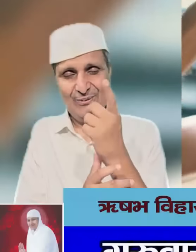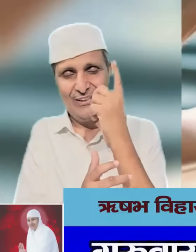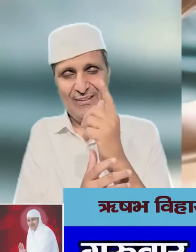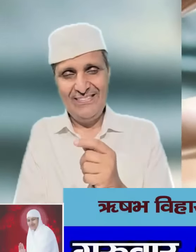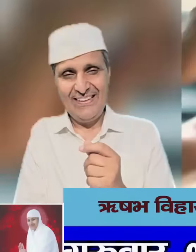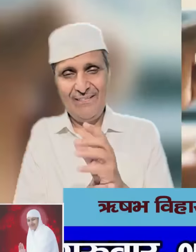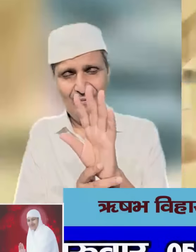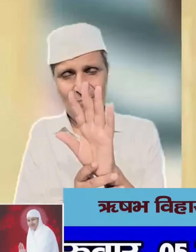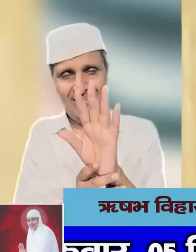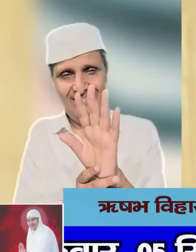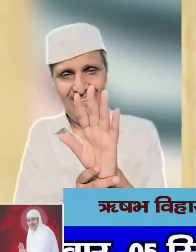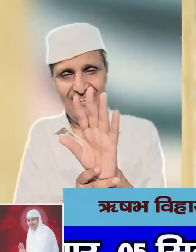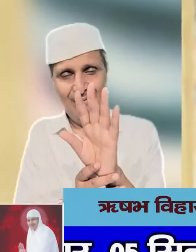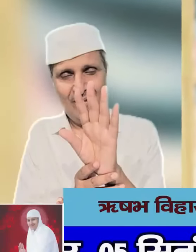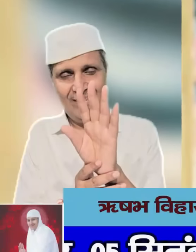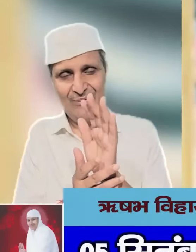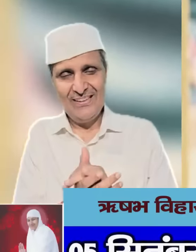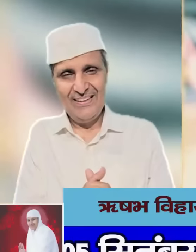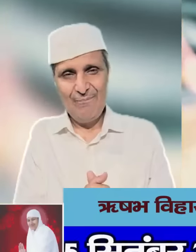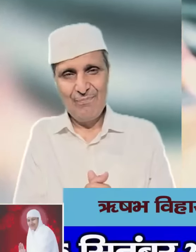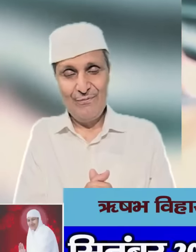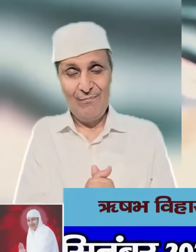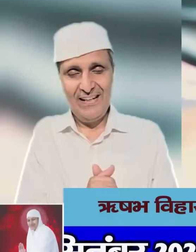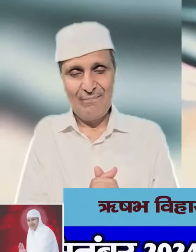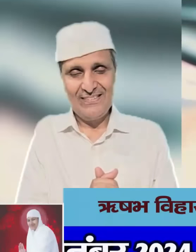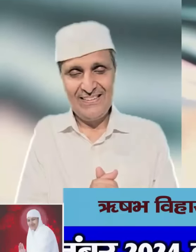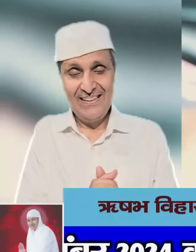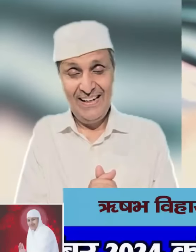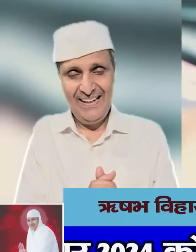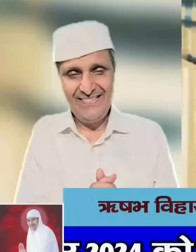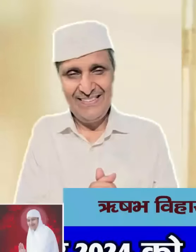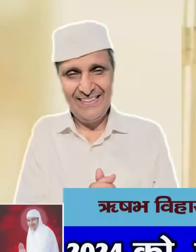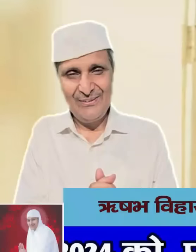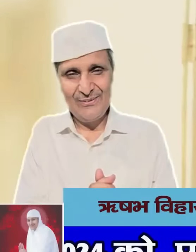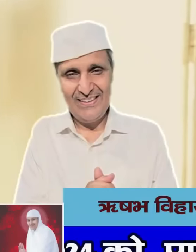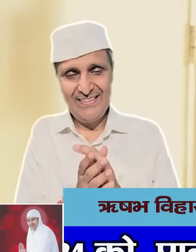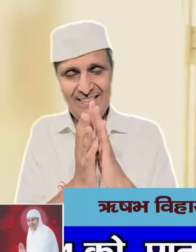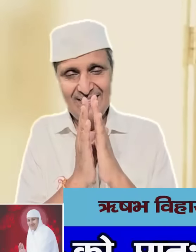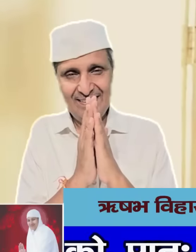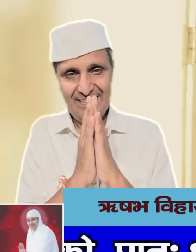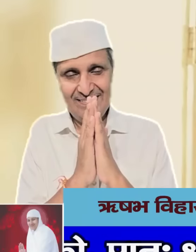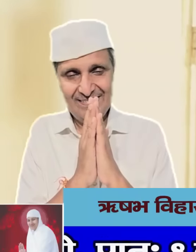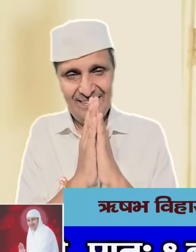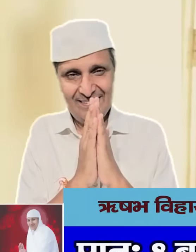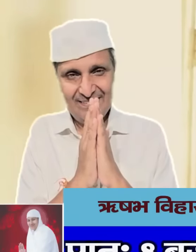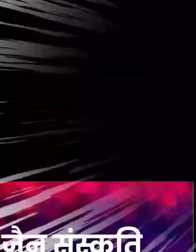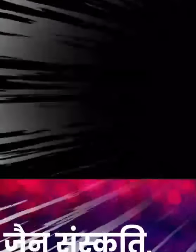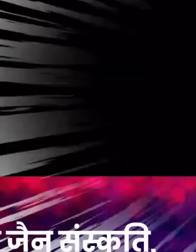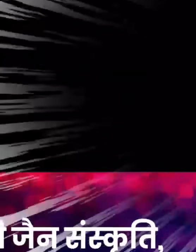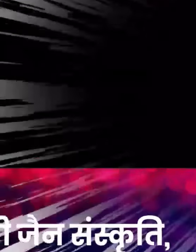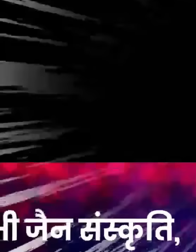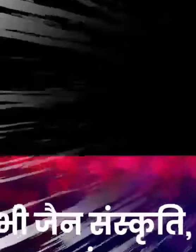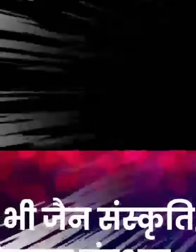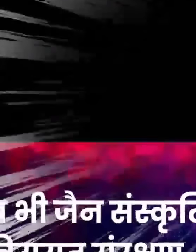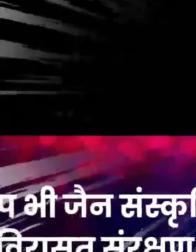कभी कोशिश कीजिएगा, मत कीजिएगा, परेशान हो जाएंगे। फिर मिलेंगे आपके साथ ऐसी जानकारियों के साथ। सादर जय जिनेंद्र।